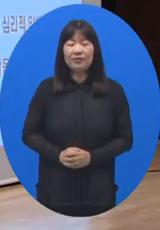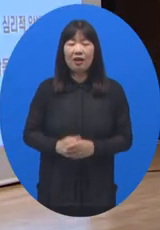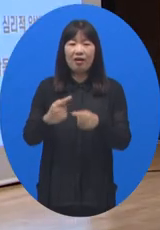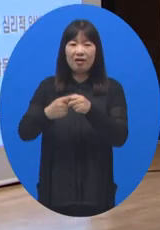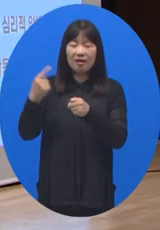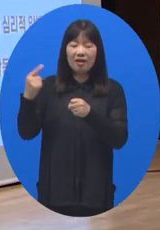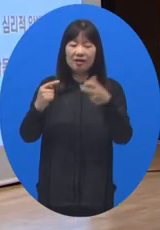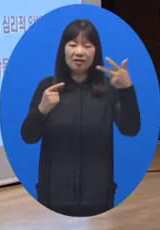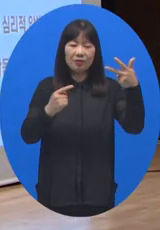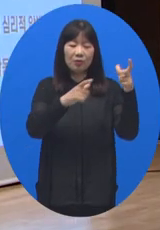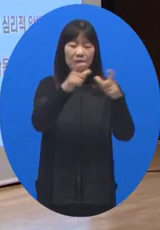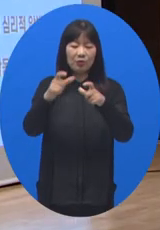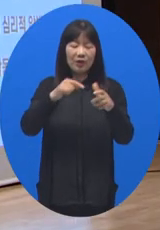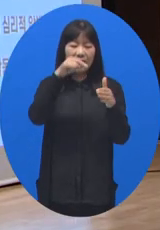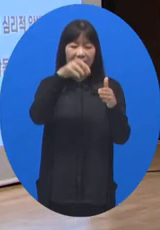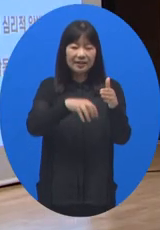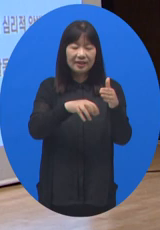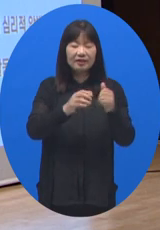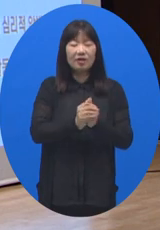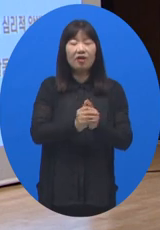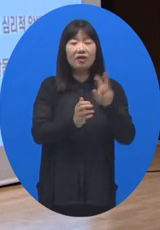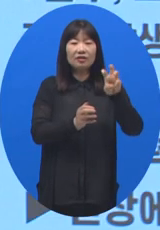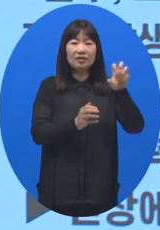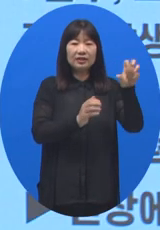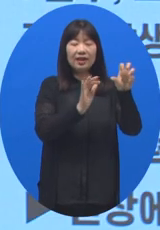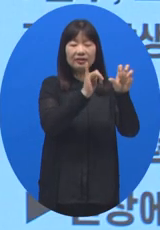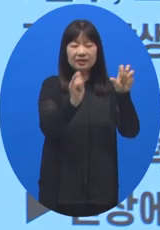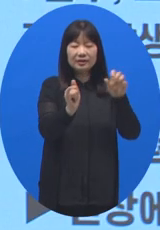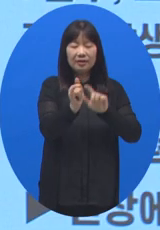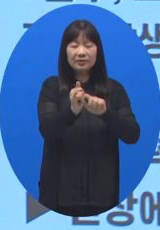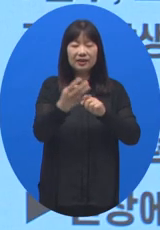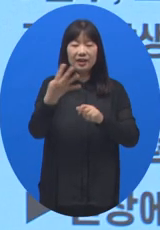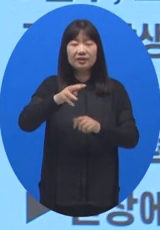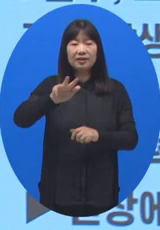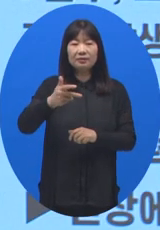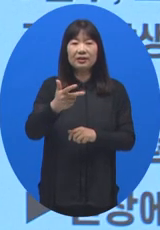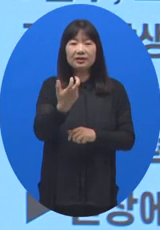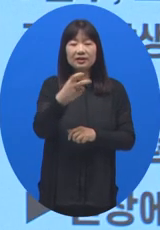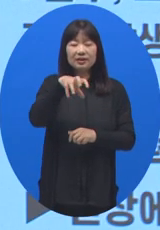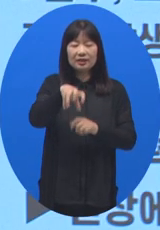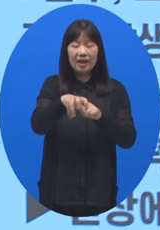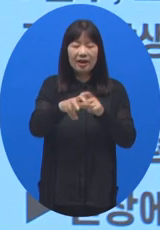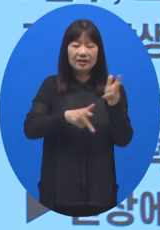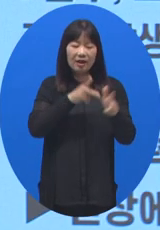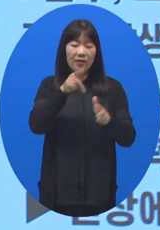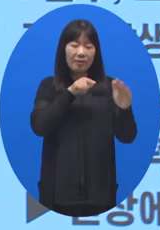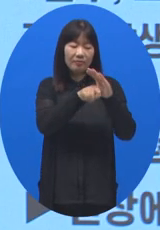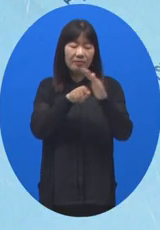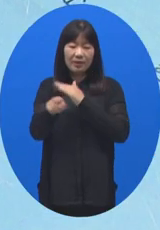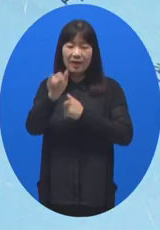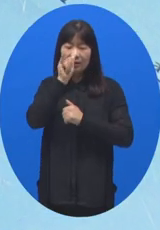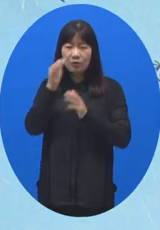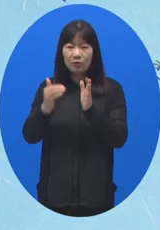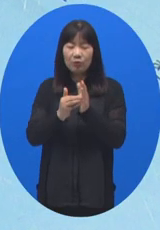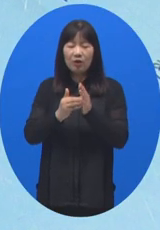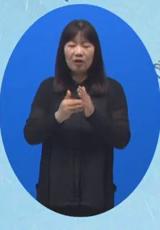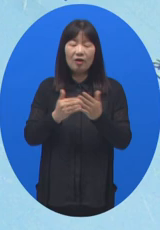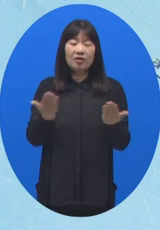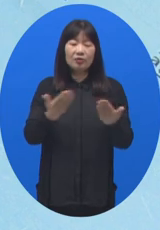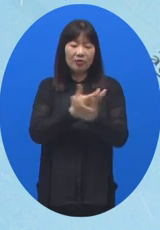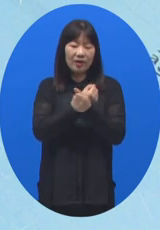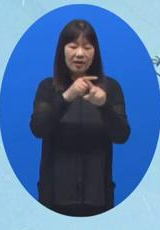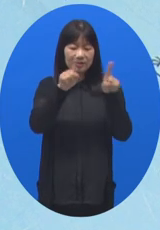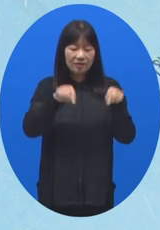작년에는 7개 시 군에서 서포터즈 35명이 4770 개소의 사업장을 방문했고 근로계약서